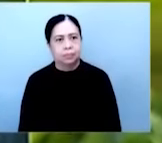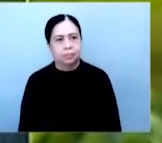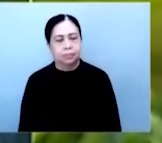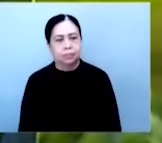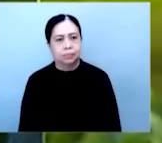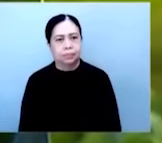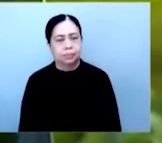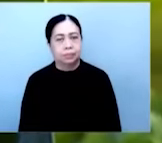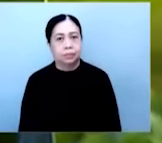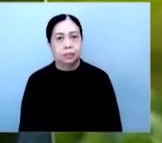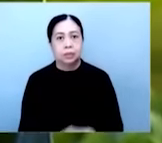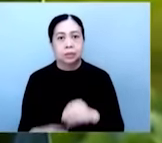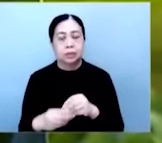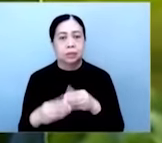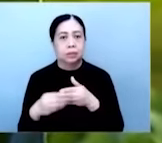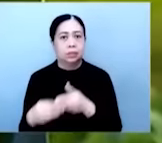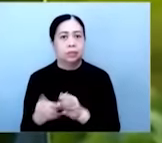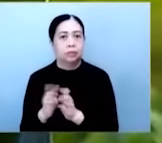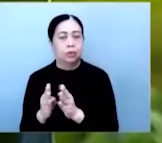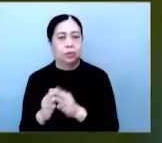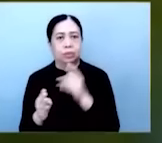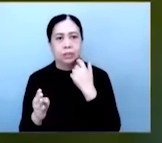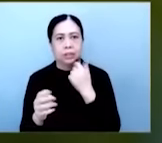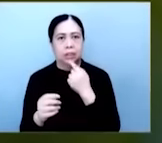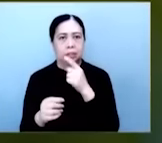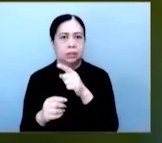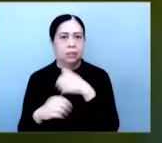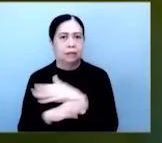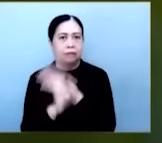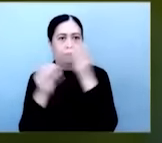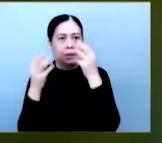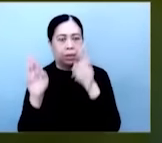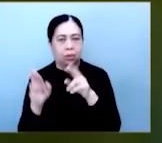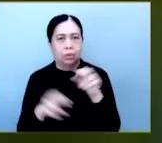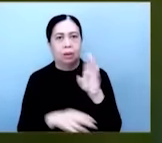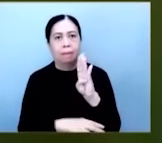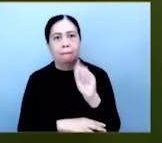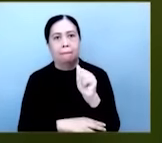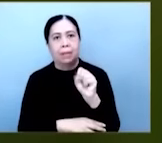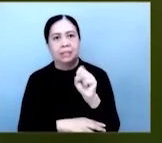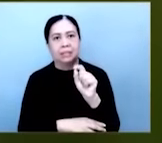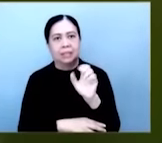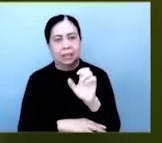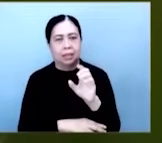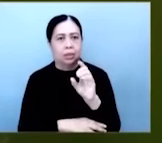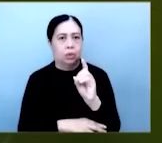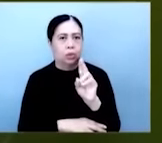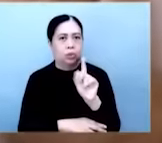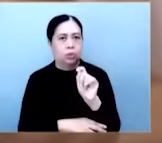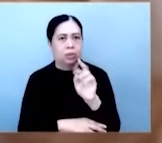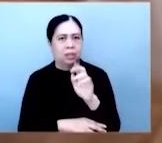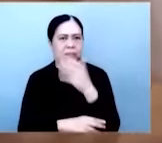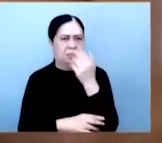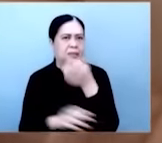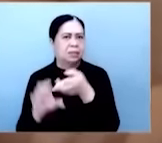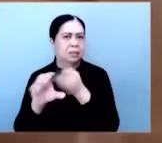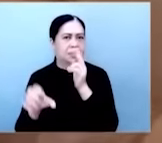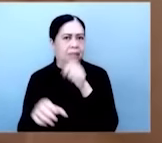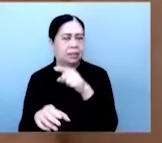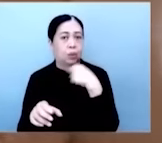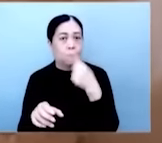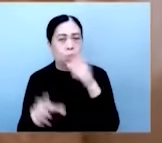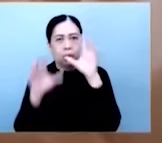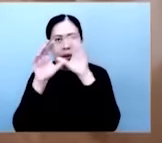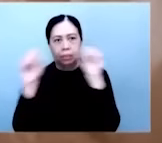Sa isang leaders forum kanina, nanawagan si Davao City Mayor Sebastian Baste Duterte na magbitiw na sa pwesto si Pangulong Bongbong